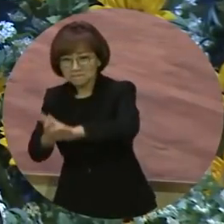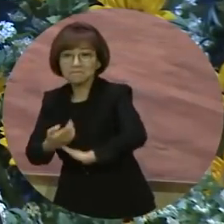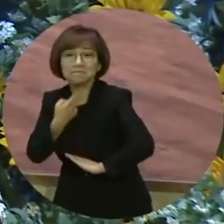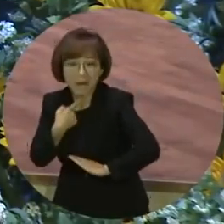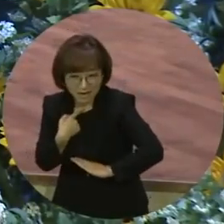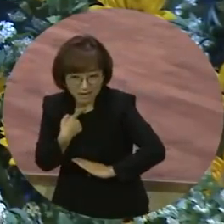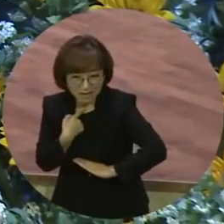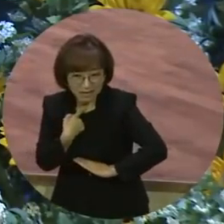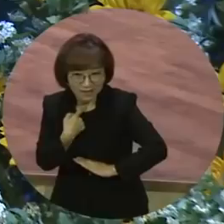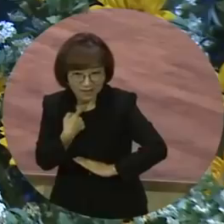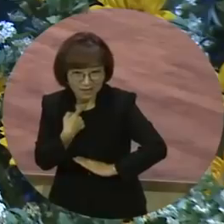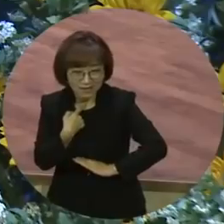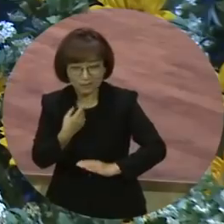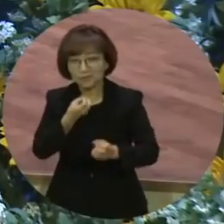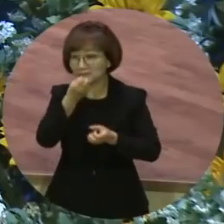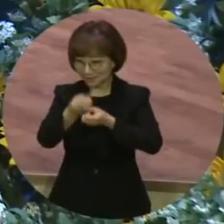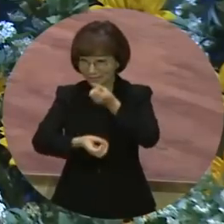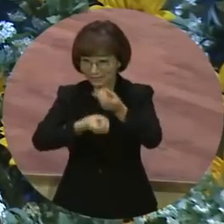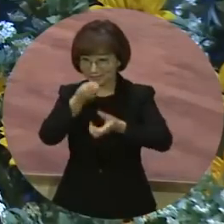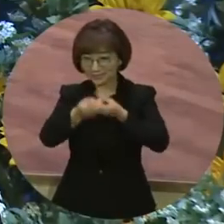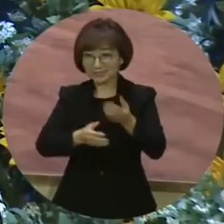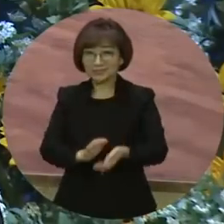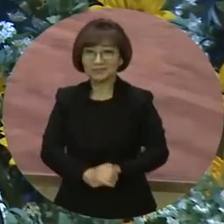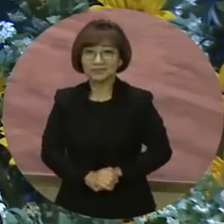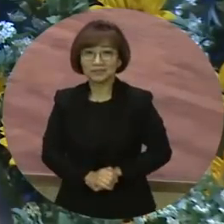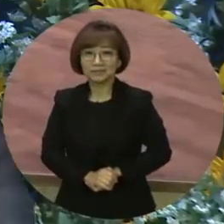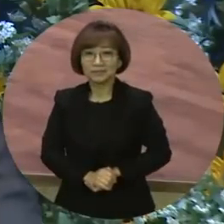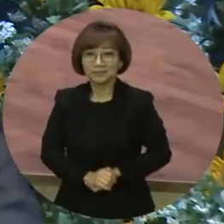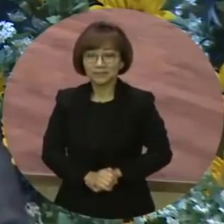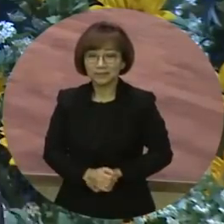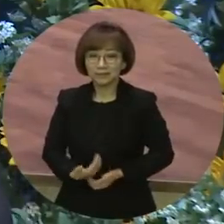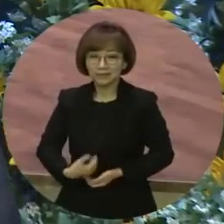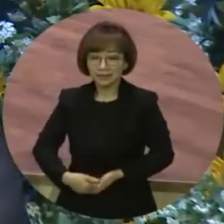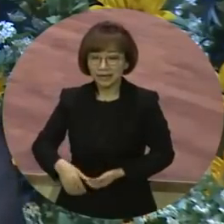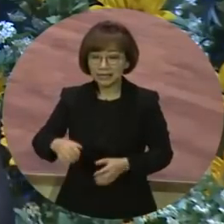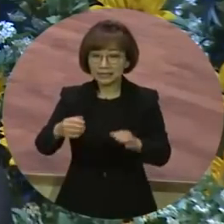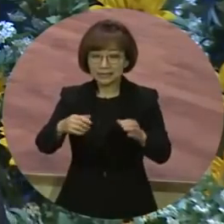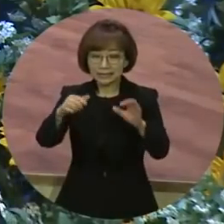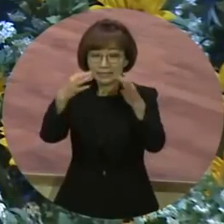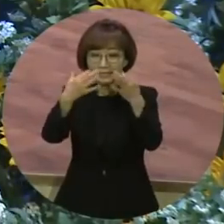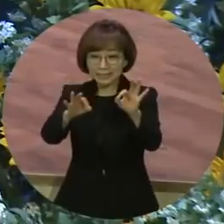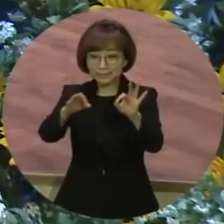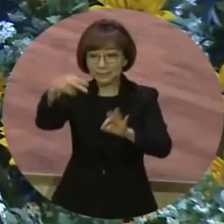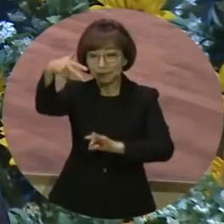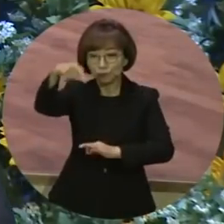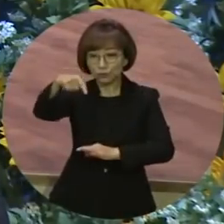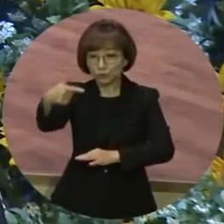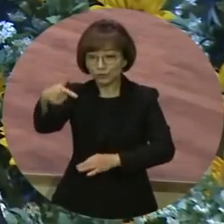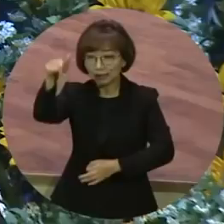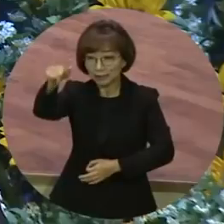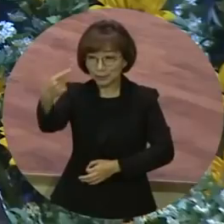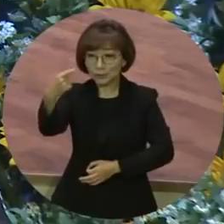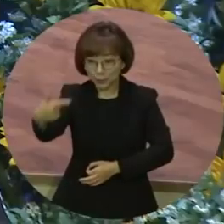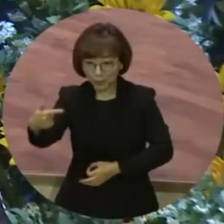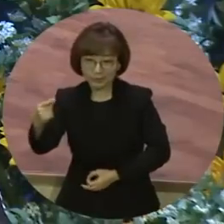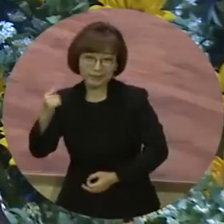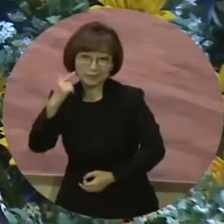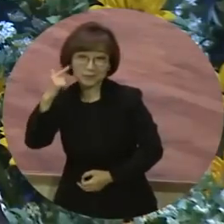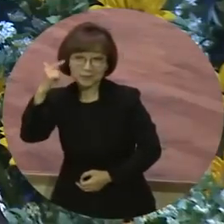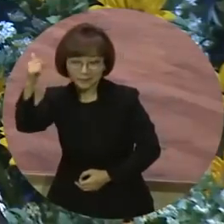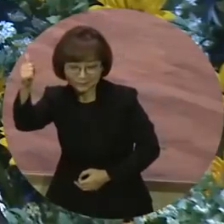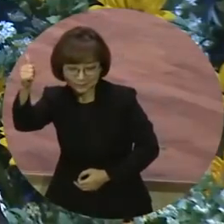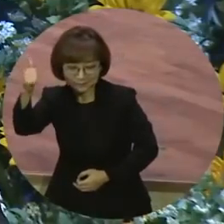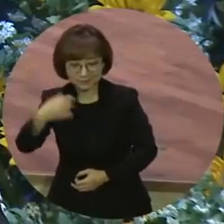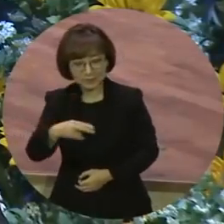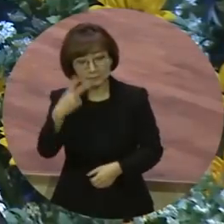받았기 때문이라는 것입니다. CCC 총재였던 고 김중곤 목사님은 사도